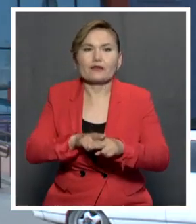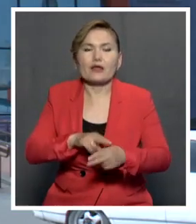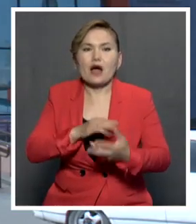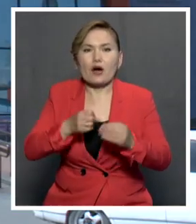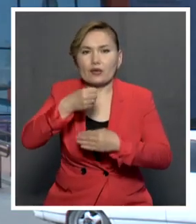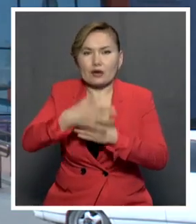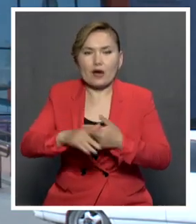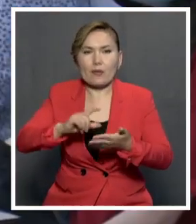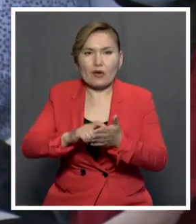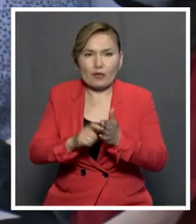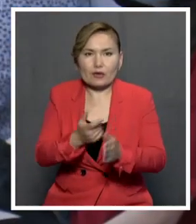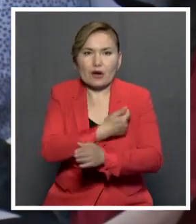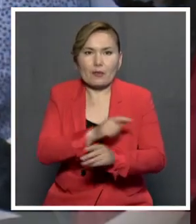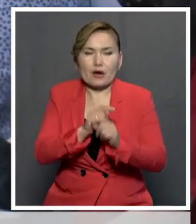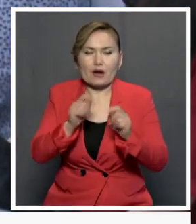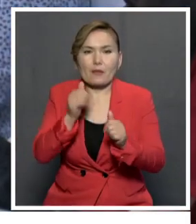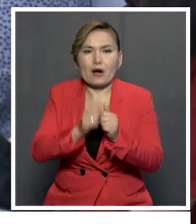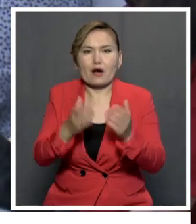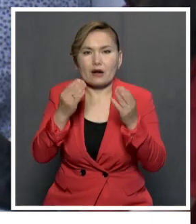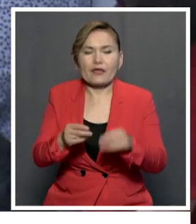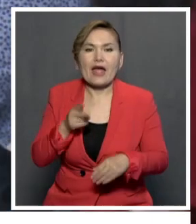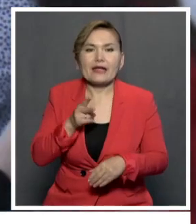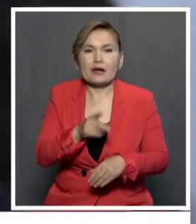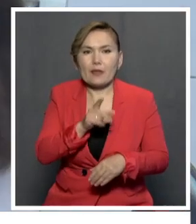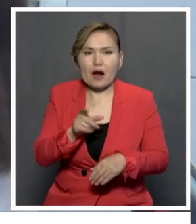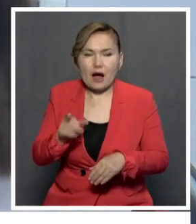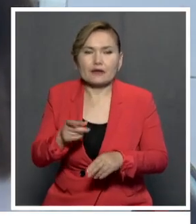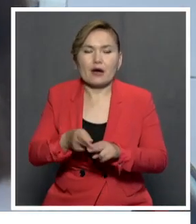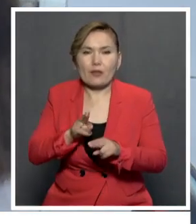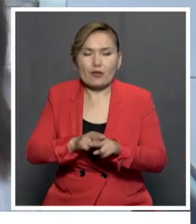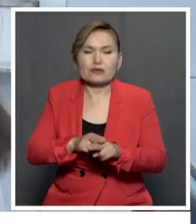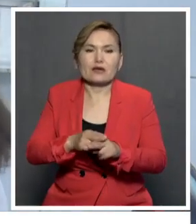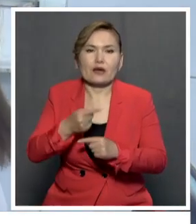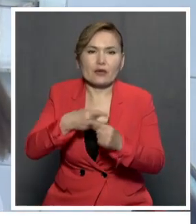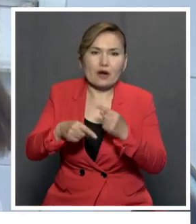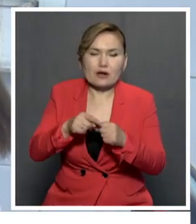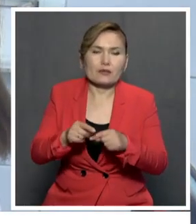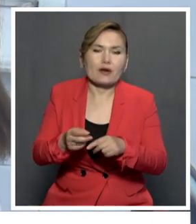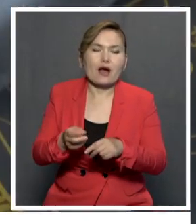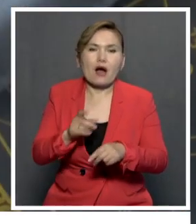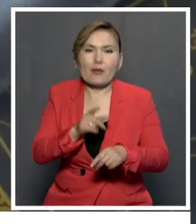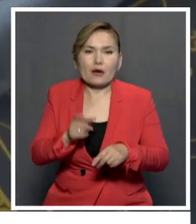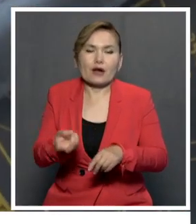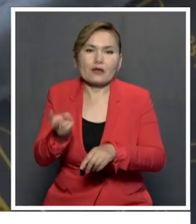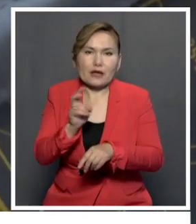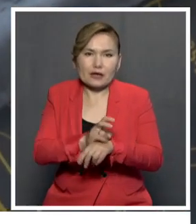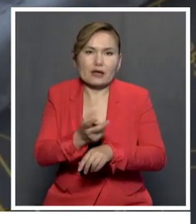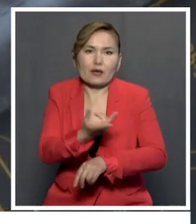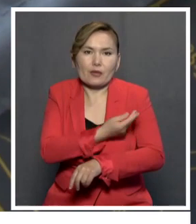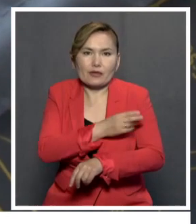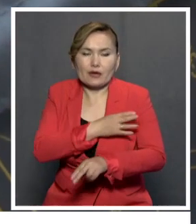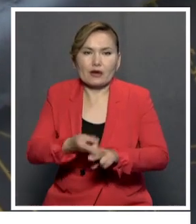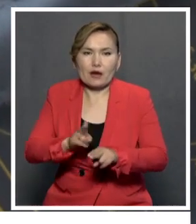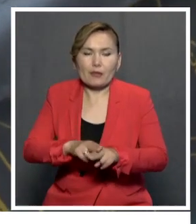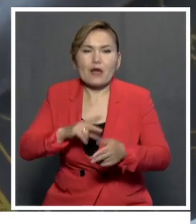егу пункті құрылды. Нысанда күнделікті 2000-ға жуық кәсіпкер жұмыс істесе, келіп кетушілердің саны 10 мыңнан аса. Сондықтан тұрғындарға